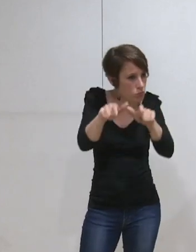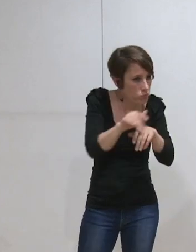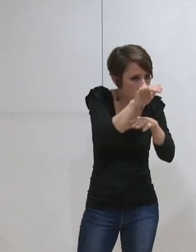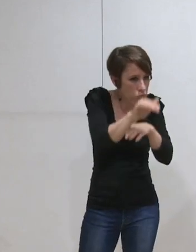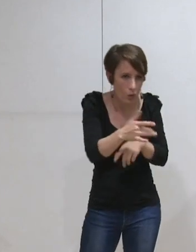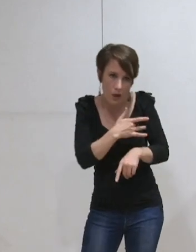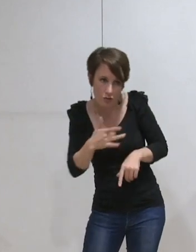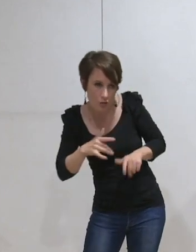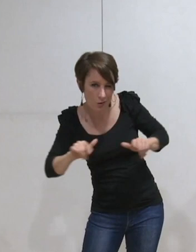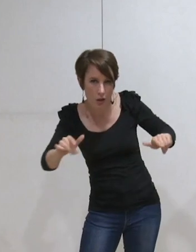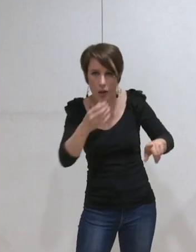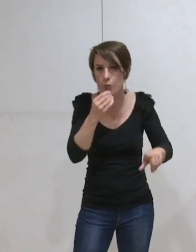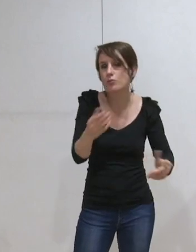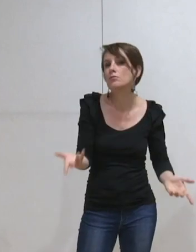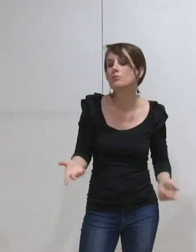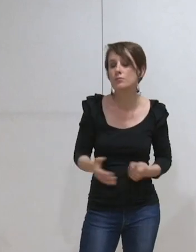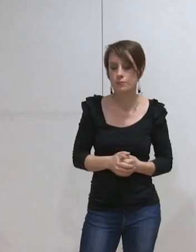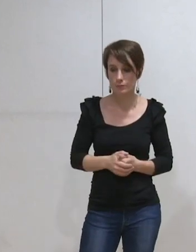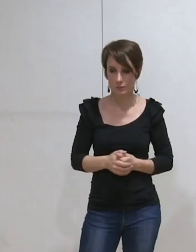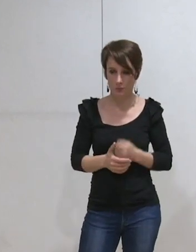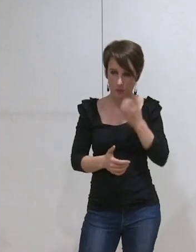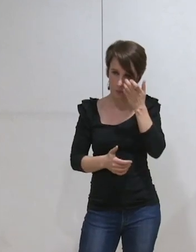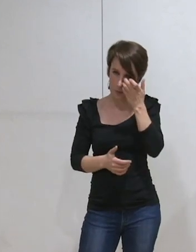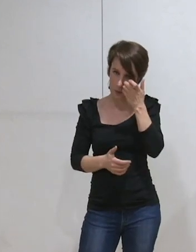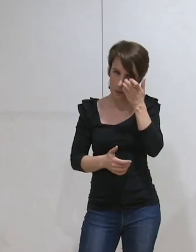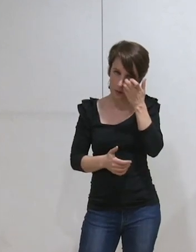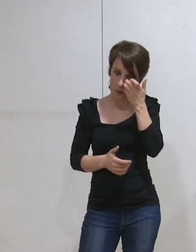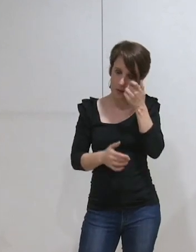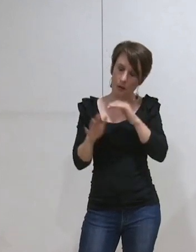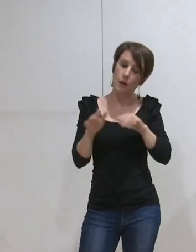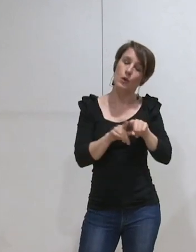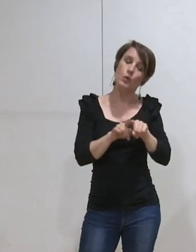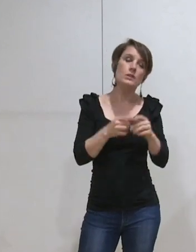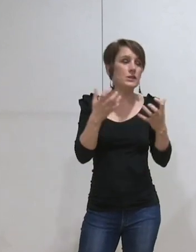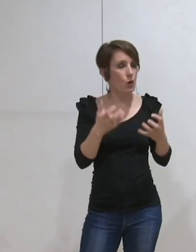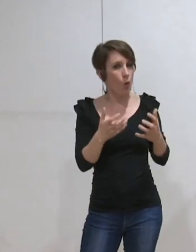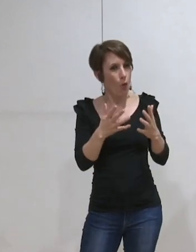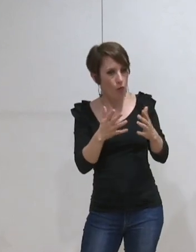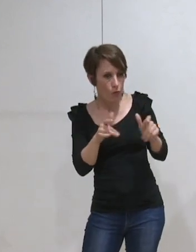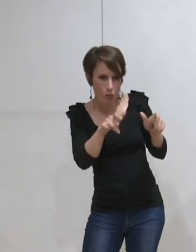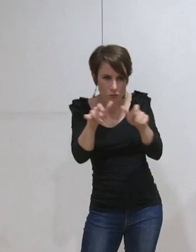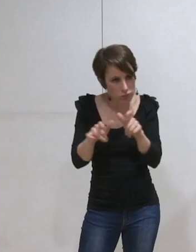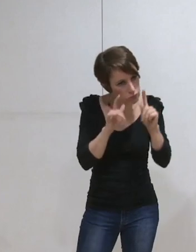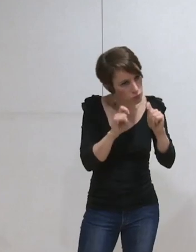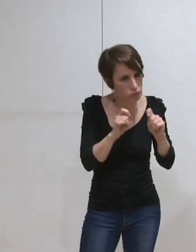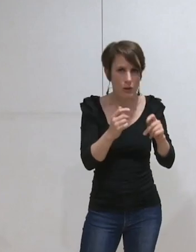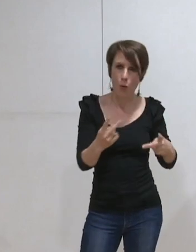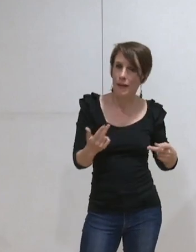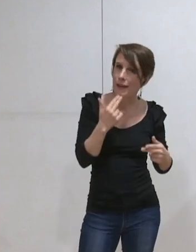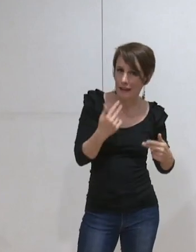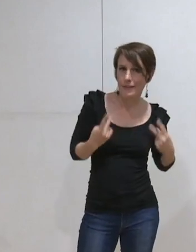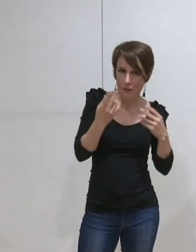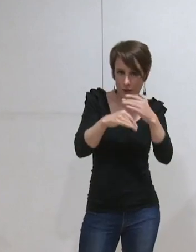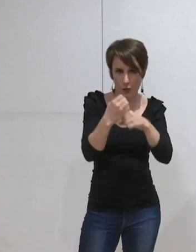santé nous avons aussi le souci de préserver la qualité de vie au travail et de coordonner les actions